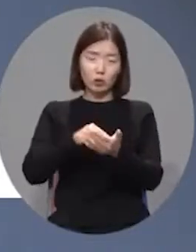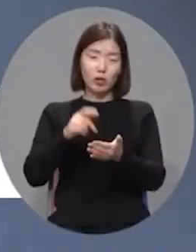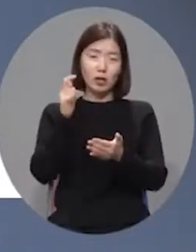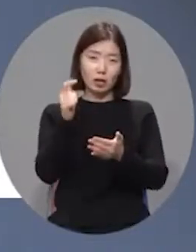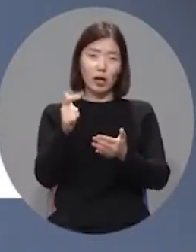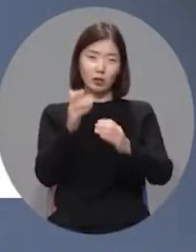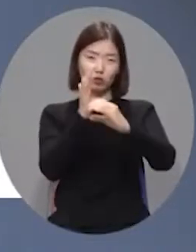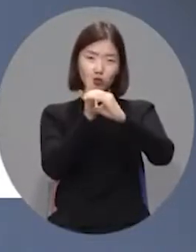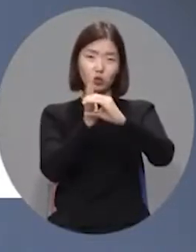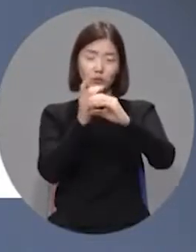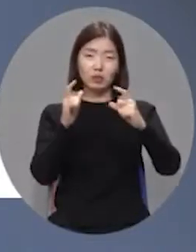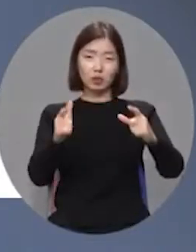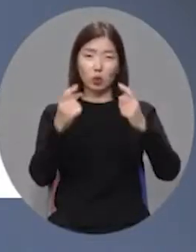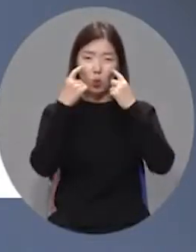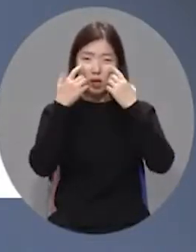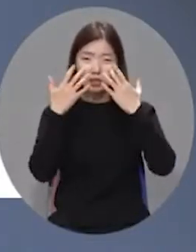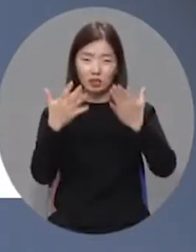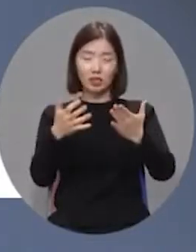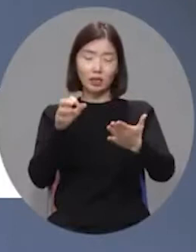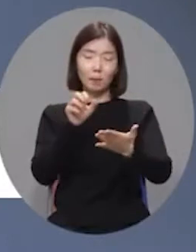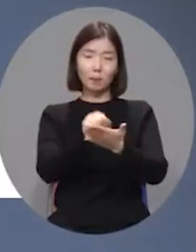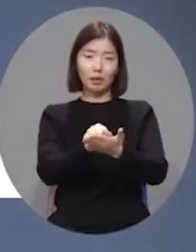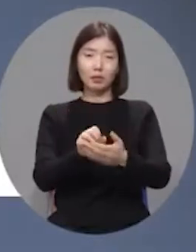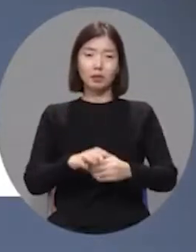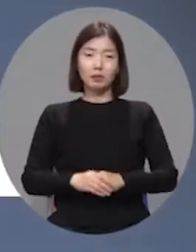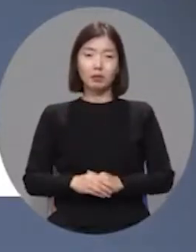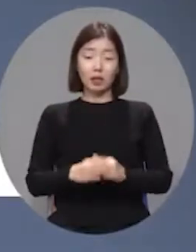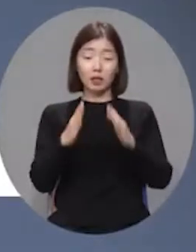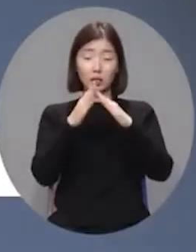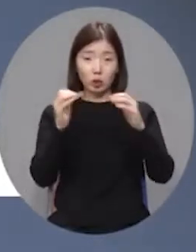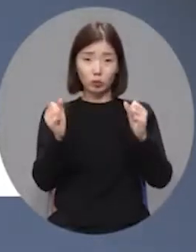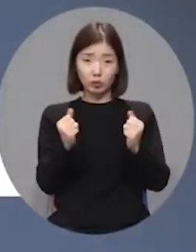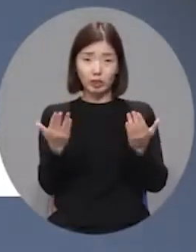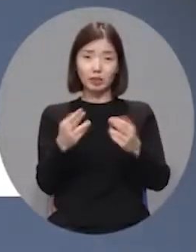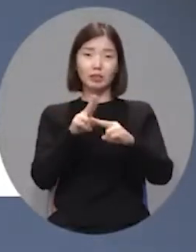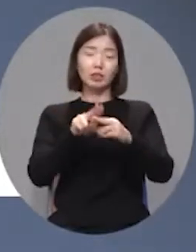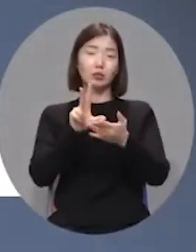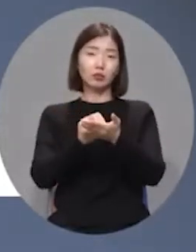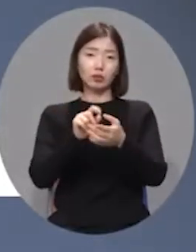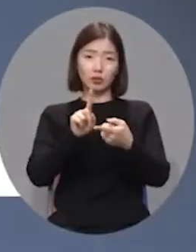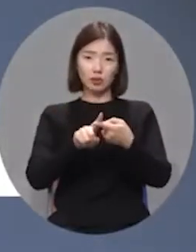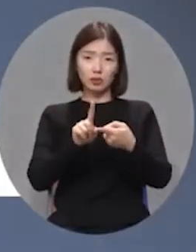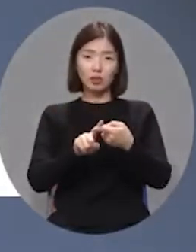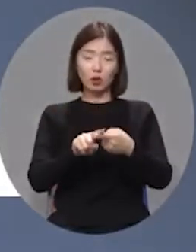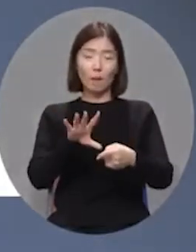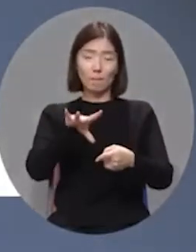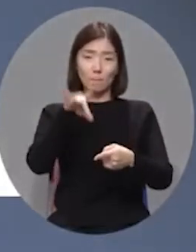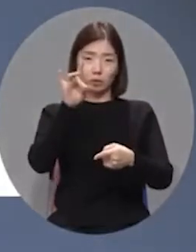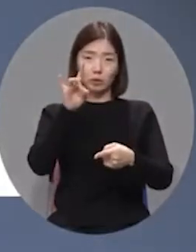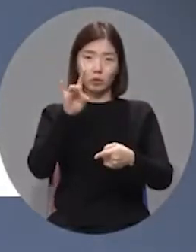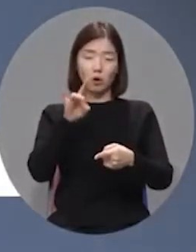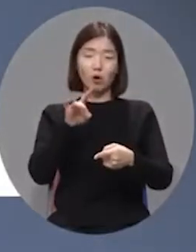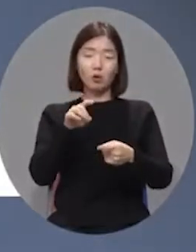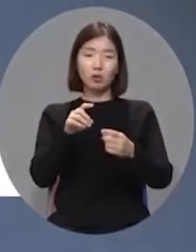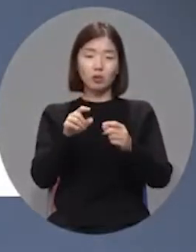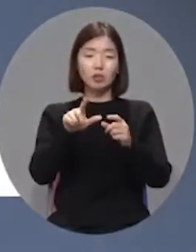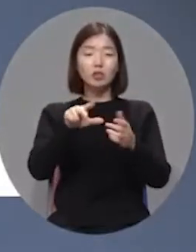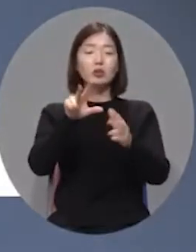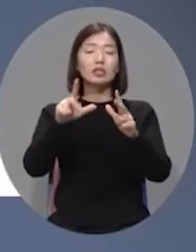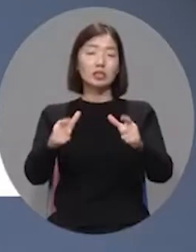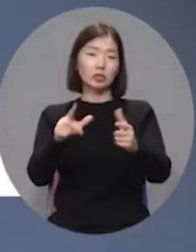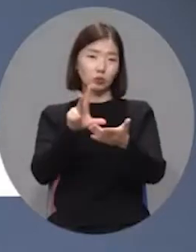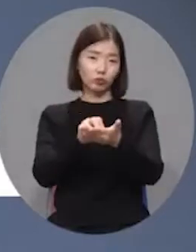강서권 메가시티로 확실하게 자리매김하겠습니다. 전북의 일자리 문제를 최우선의 민생